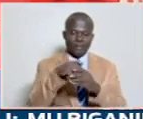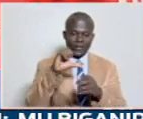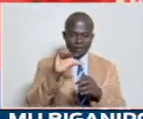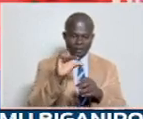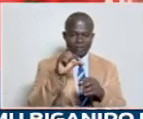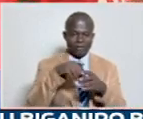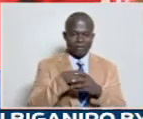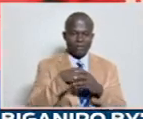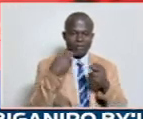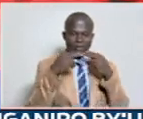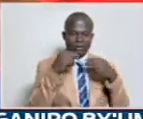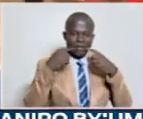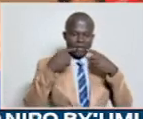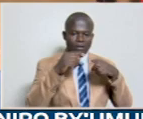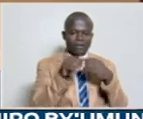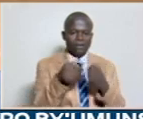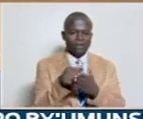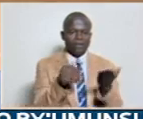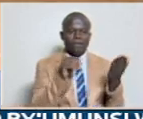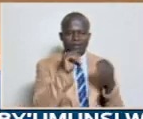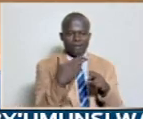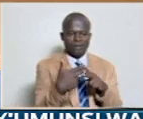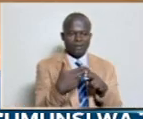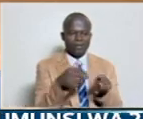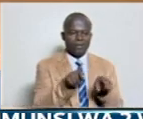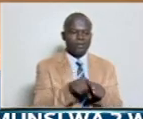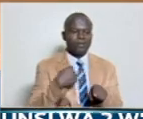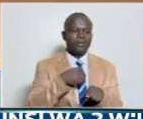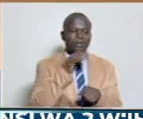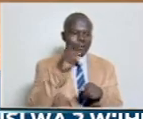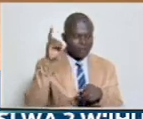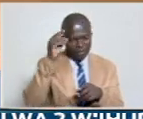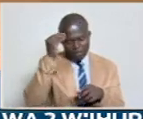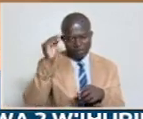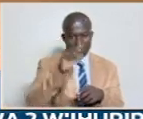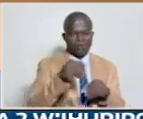agire icyo atangariza abari ahangaha. Ntabwo ari yahagera rero, natwe icyo dutegereje twumve n'ubutumwa